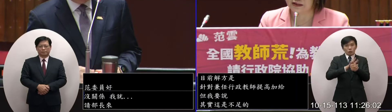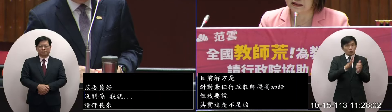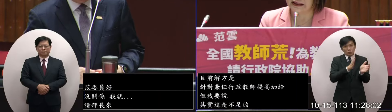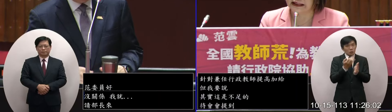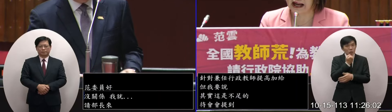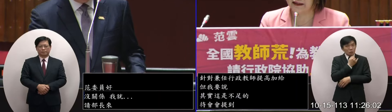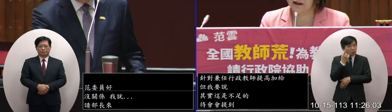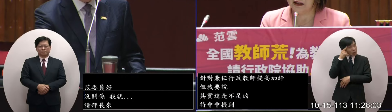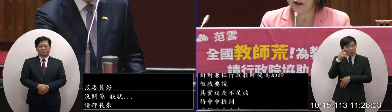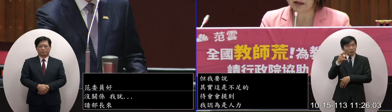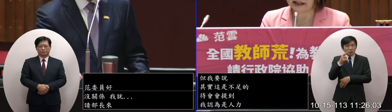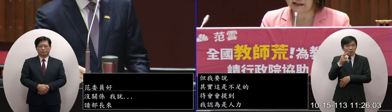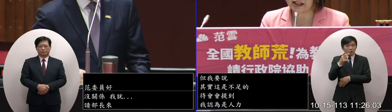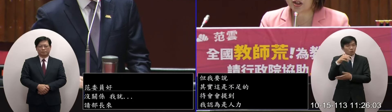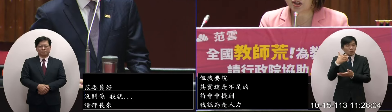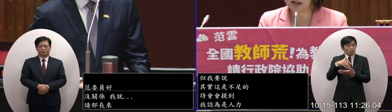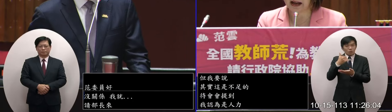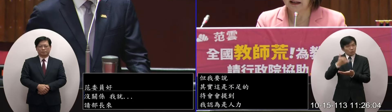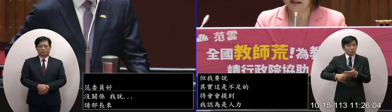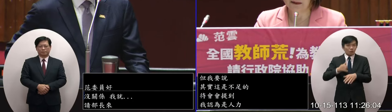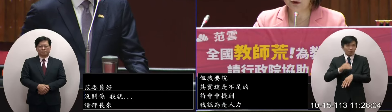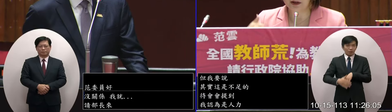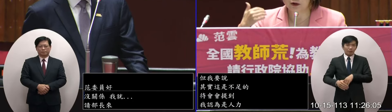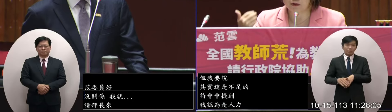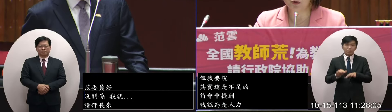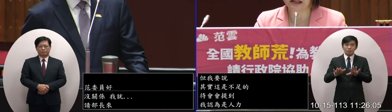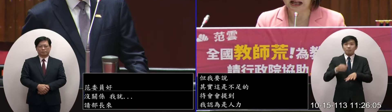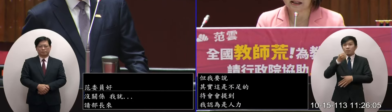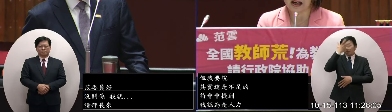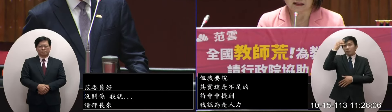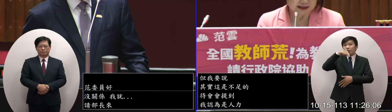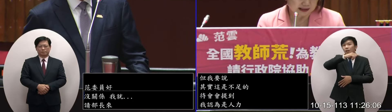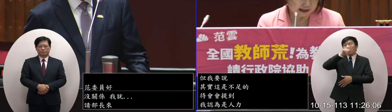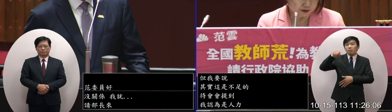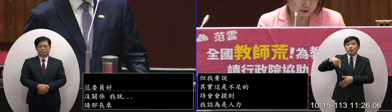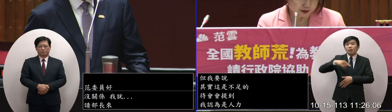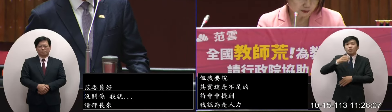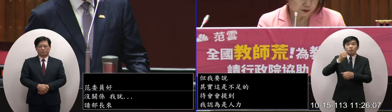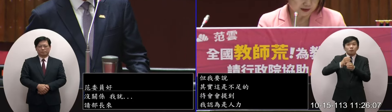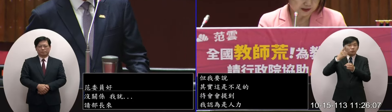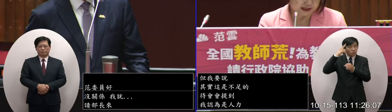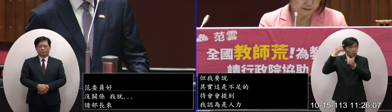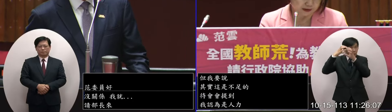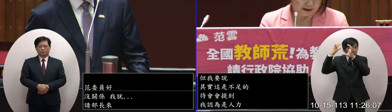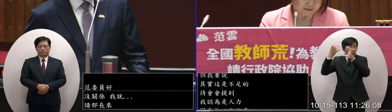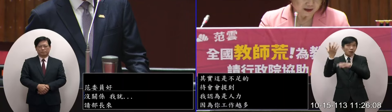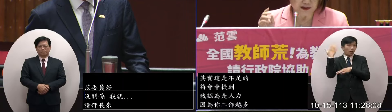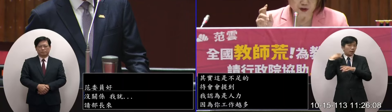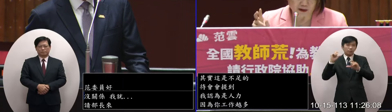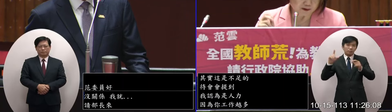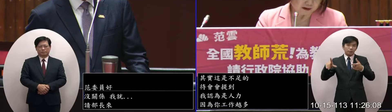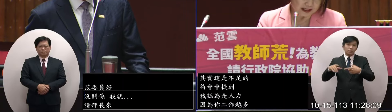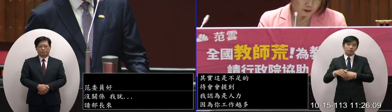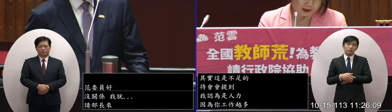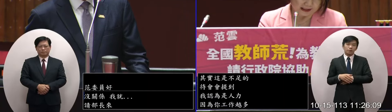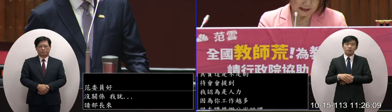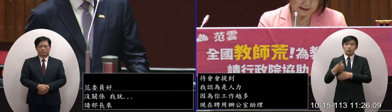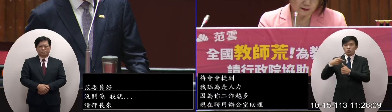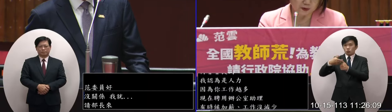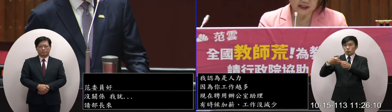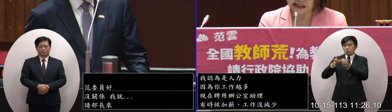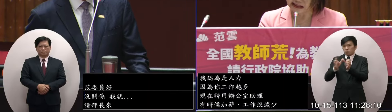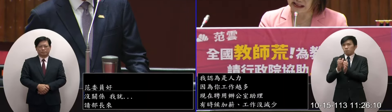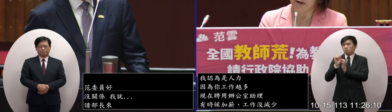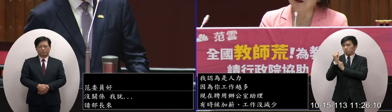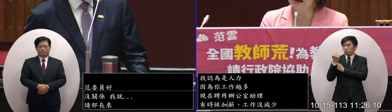可能会选择离开哦，因为年轻世代他们对工作的想象也跟就是过去的世代不一样，所以教育部有在努力，